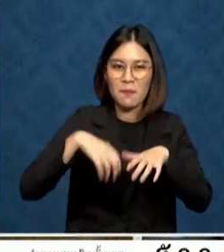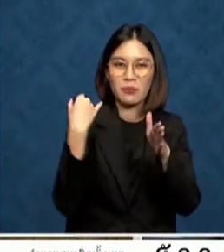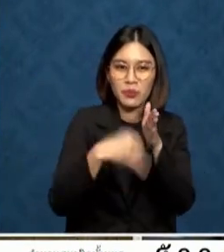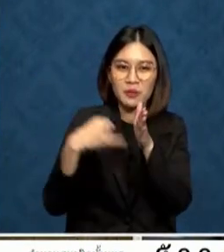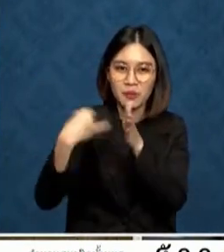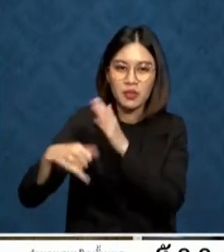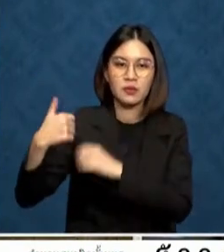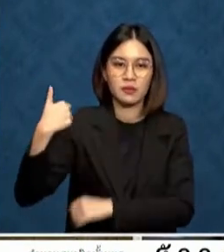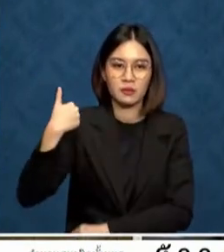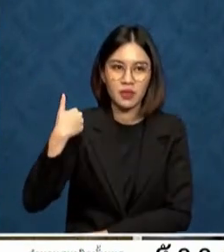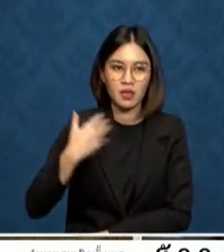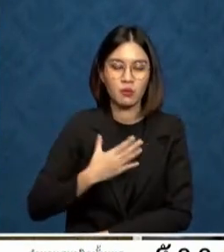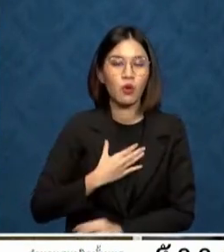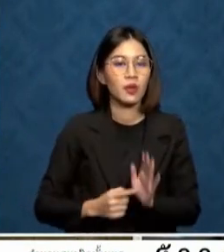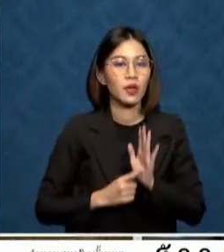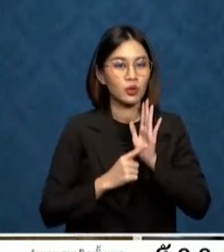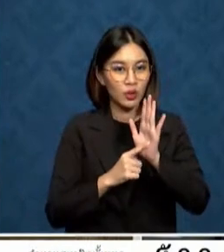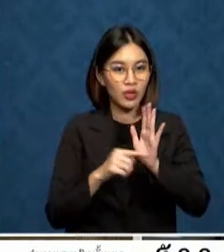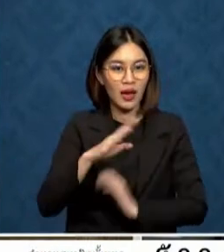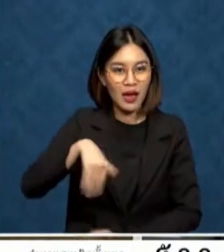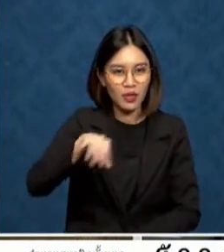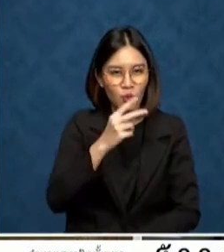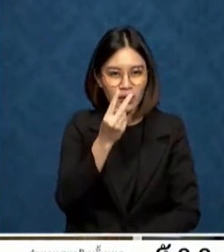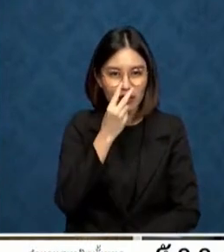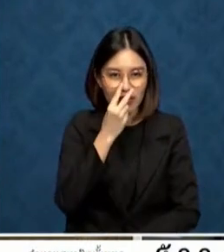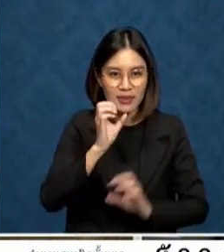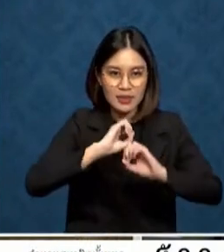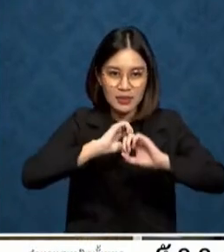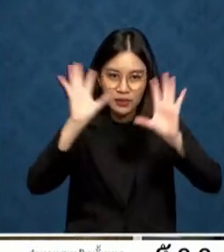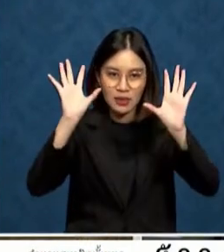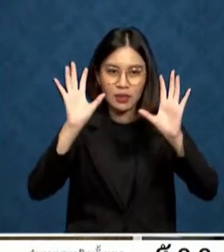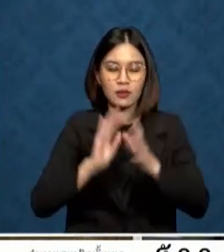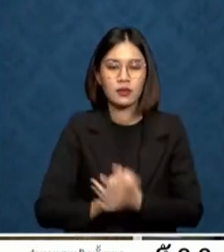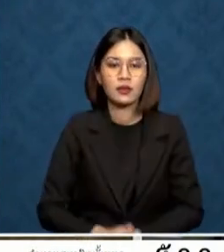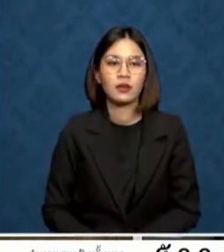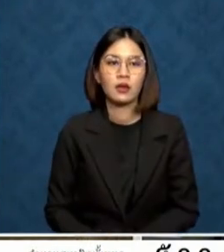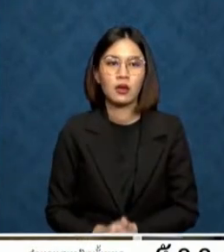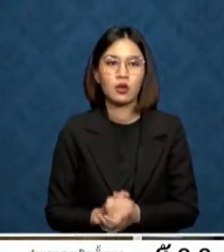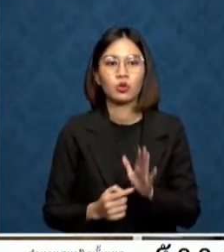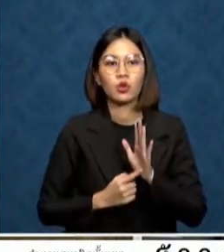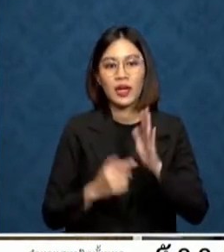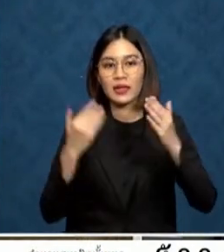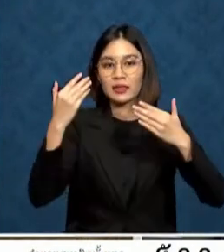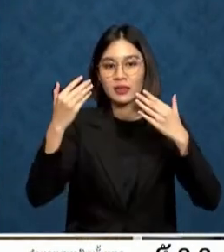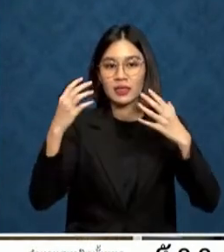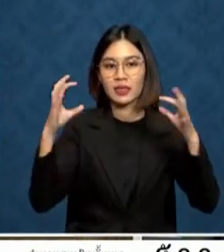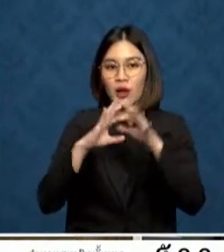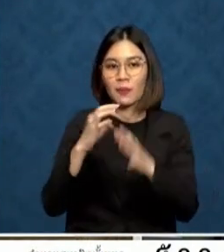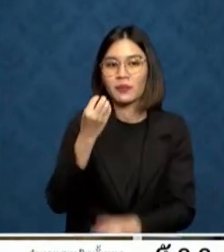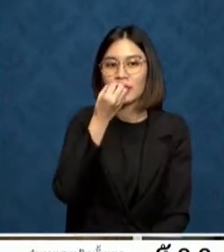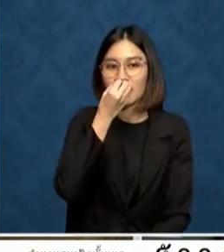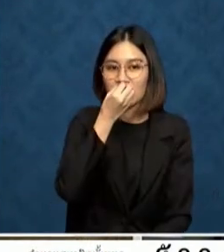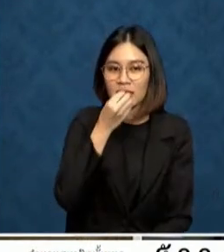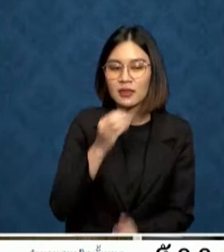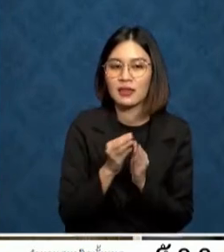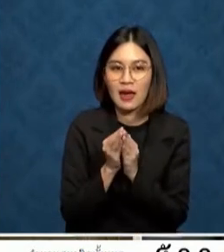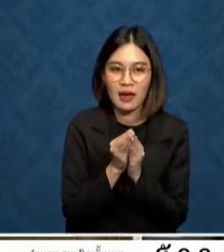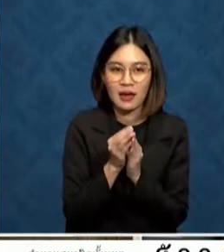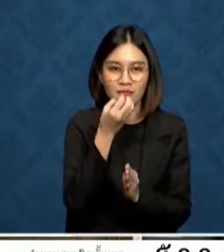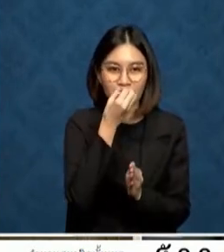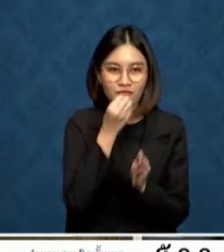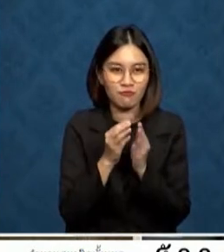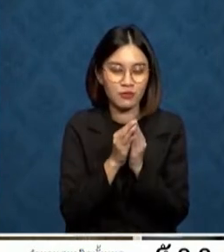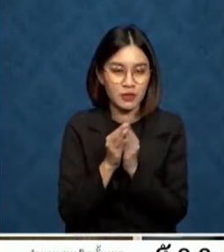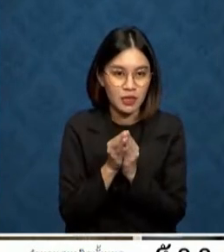ผิดตัวนะครับผมยกตัวอย่างเพื่อให้ท่านเห็นภาพชัดๆเลยดีกว่าอย่าง Soft Powerด้านอาหารนะครับ Soft Powerด้าน